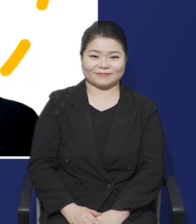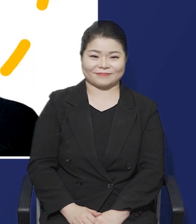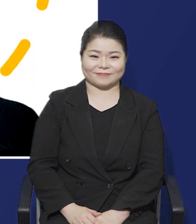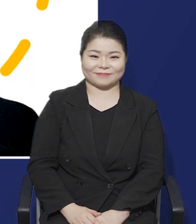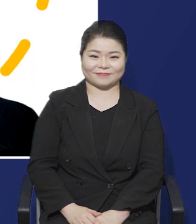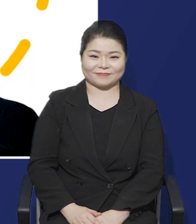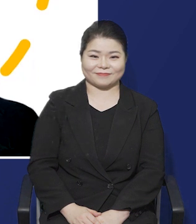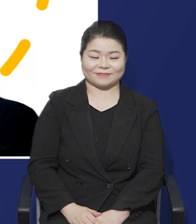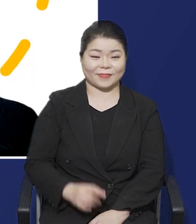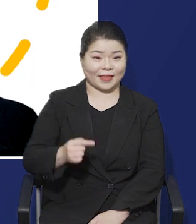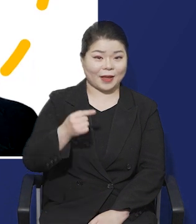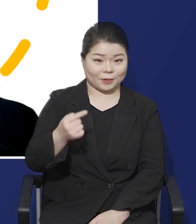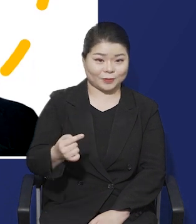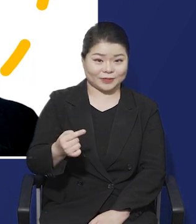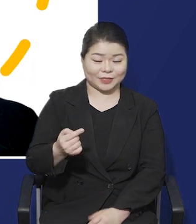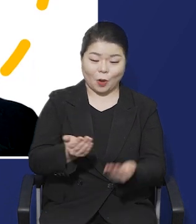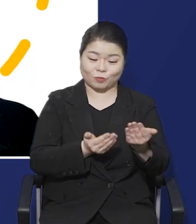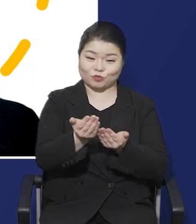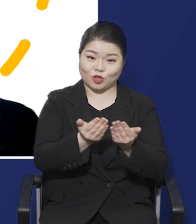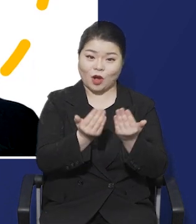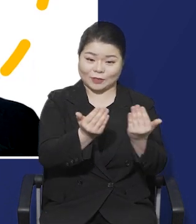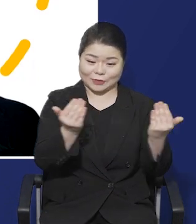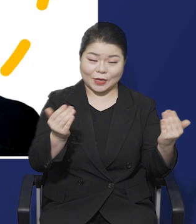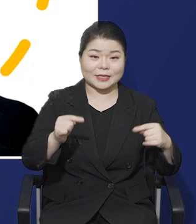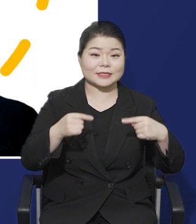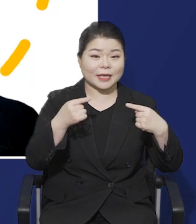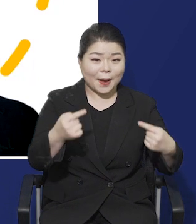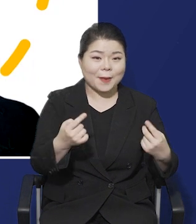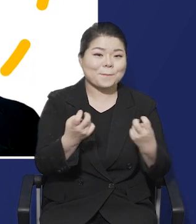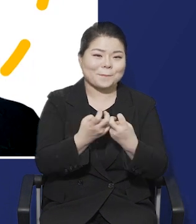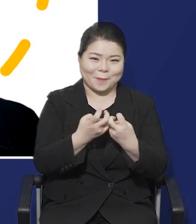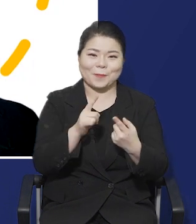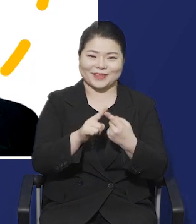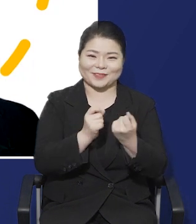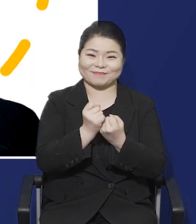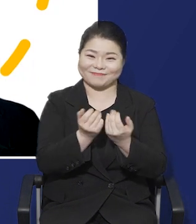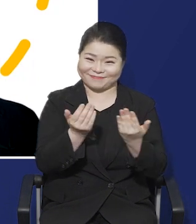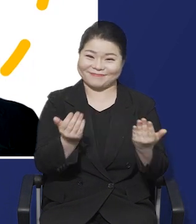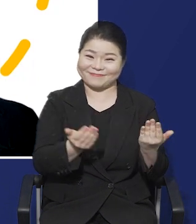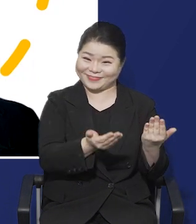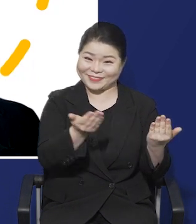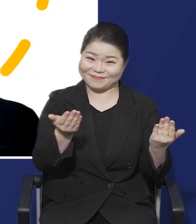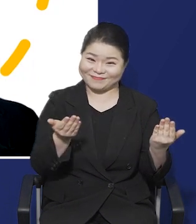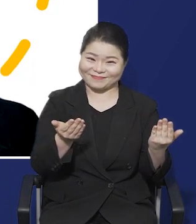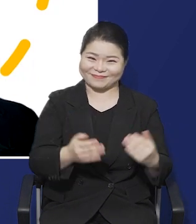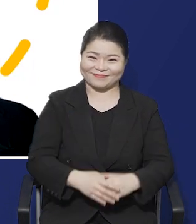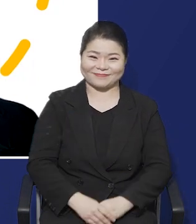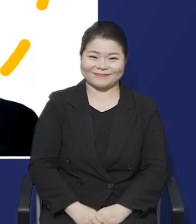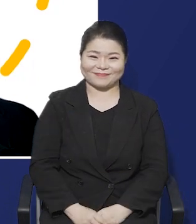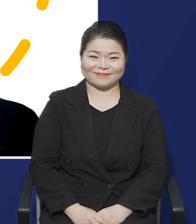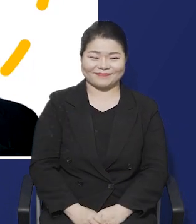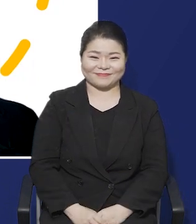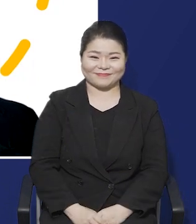어, 다음은 무역 전시회 참가 전략에 대해서 여러분들께 설명을